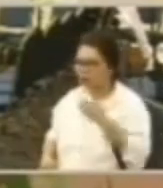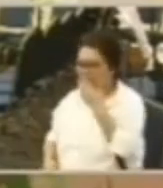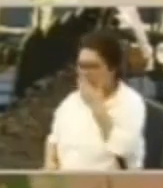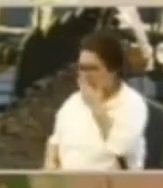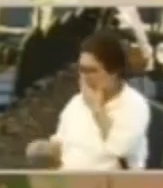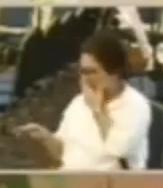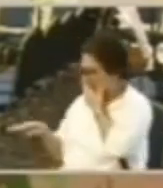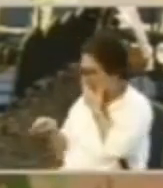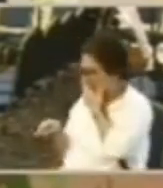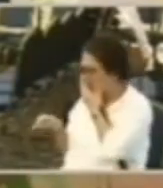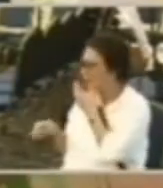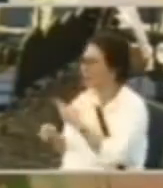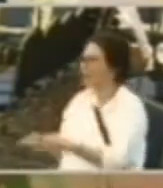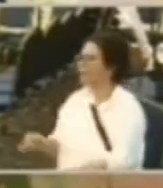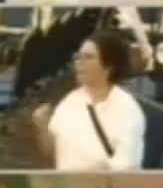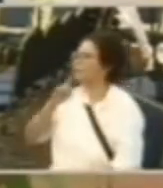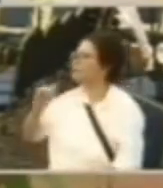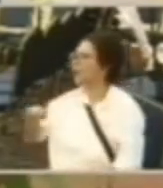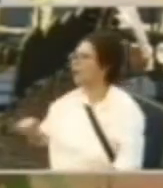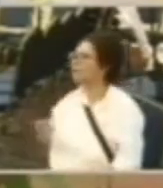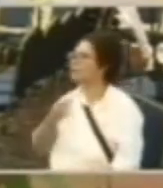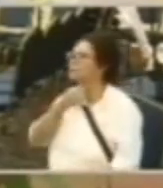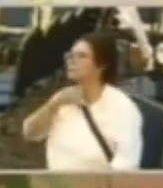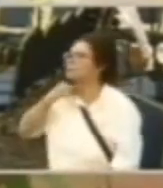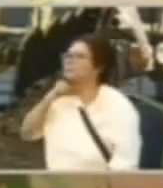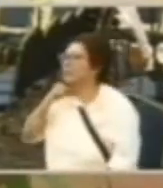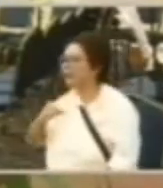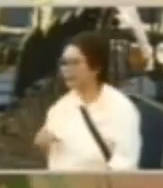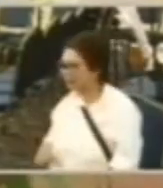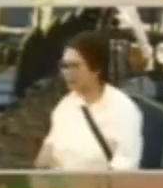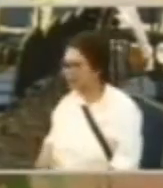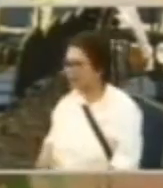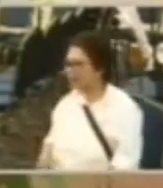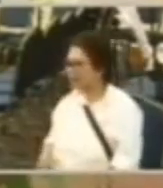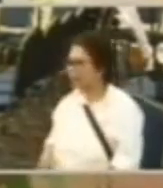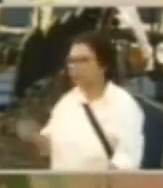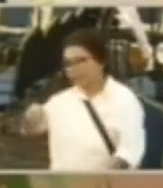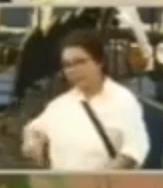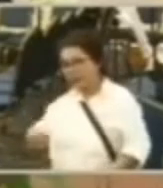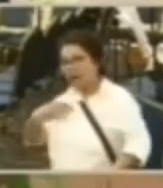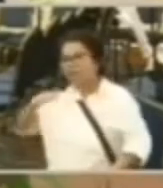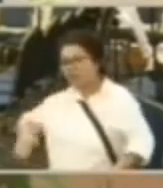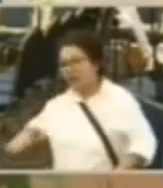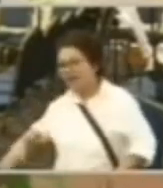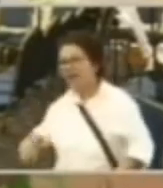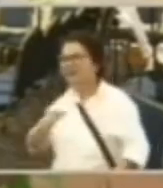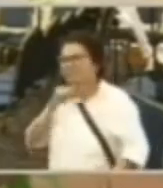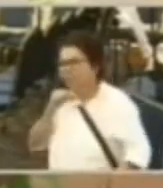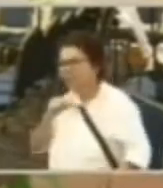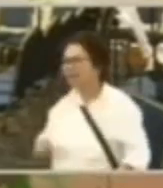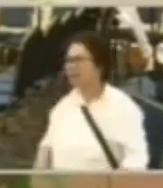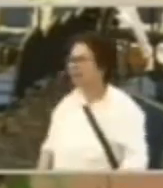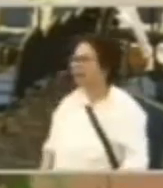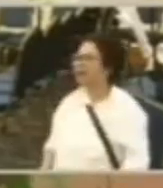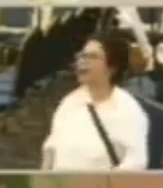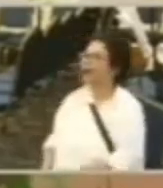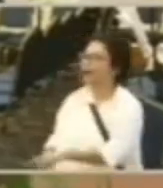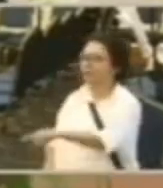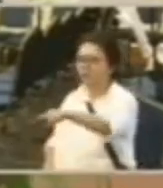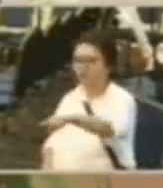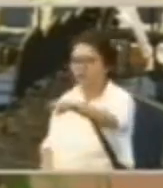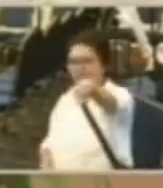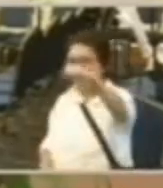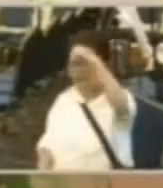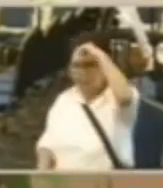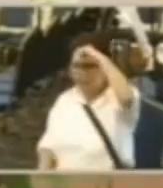nak. Lalu yang, memang saya anaknya pendeta, Romo. Dan yang bodoh tadi anak prodiakon.